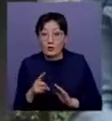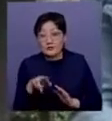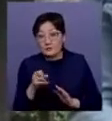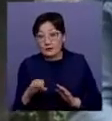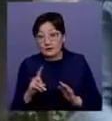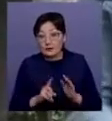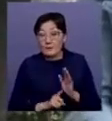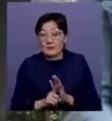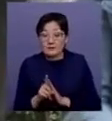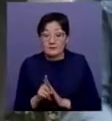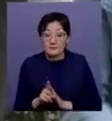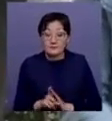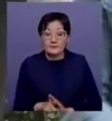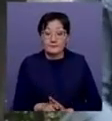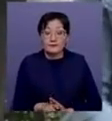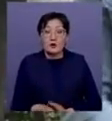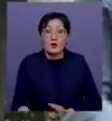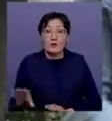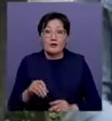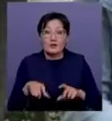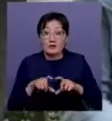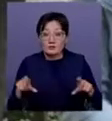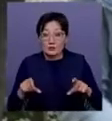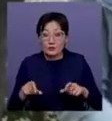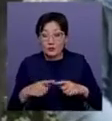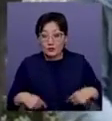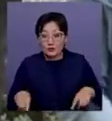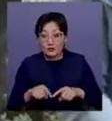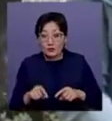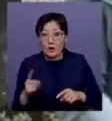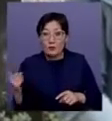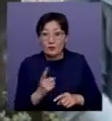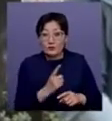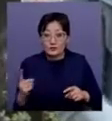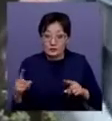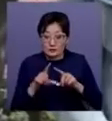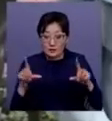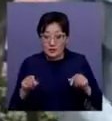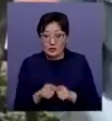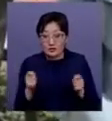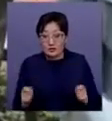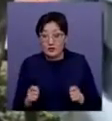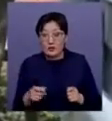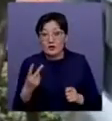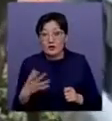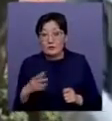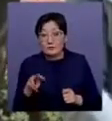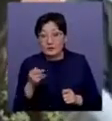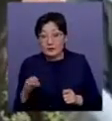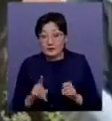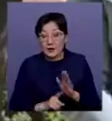бастап барлық сауда орталықтары, музейлер ашылатын болады. 25 мамырдан